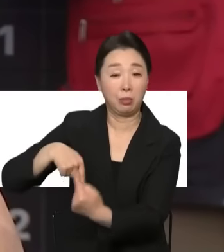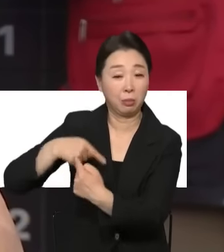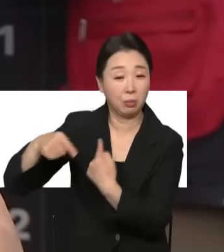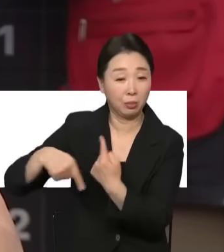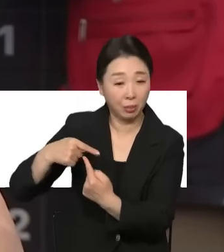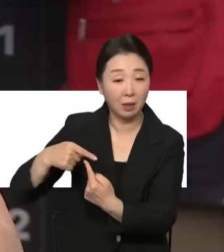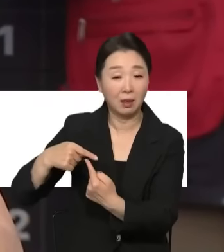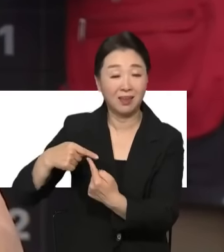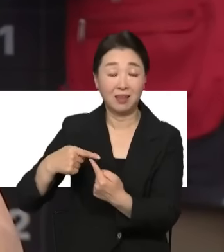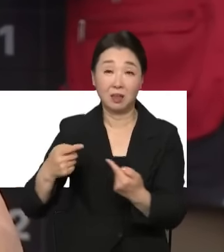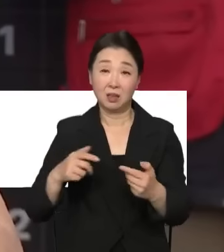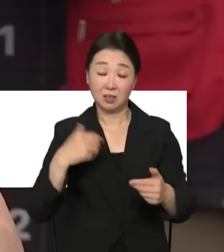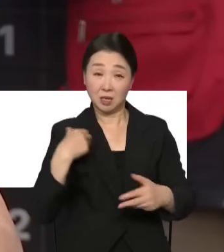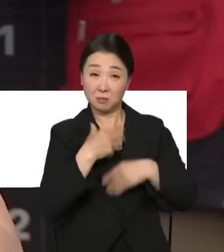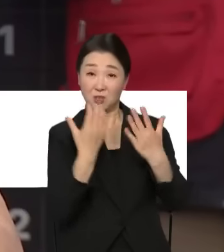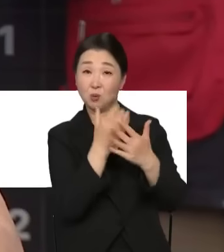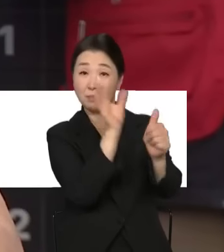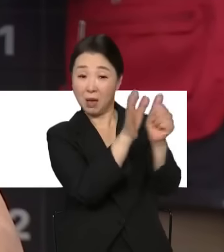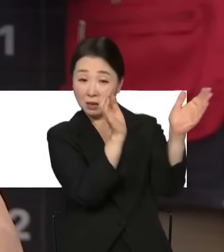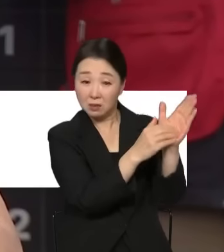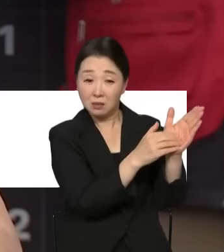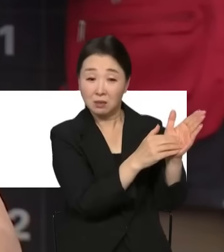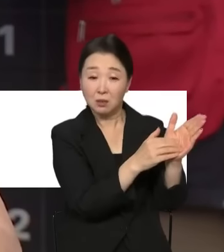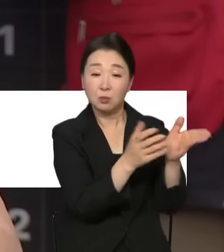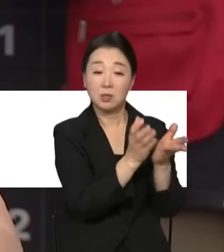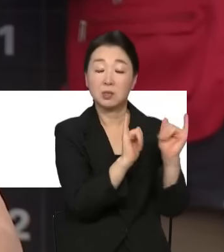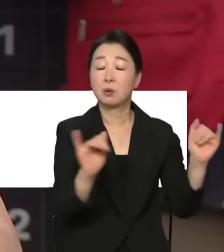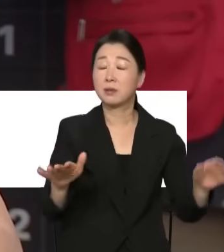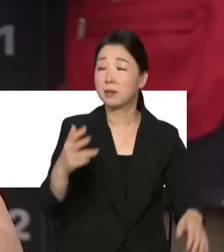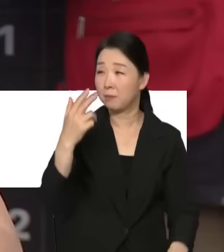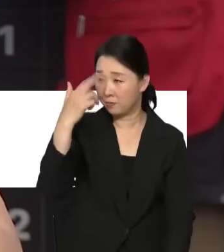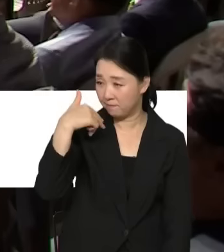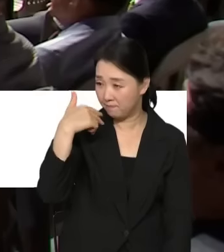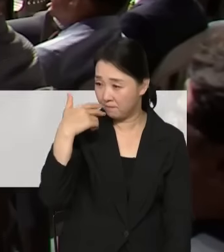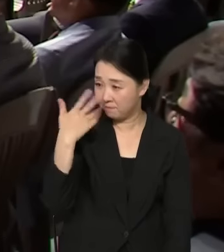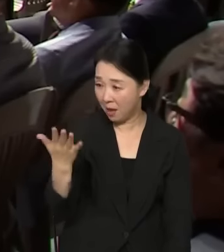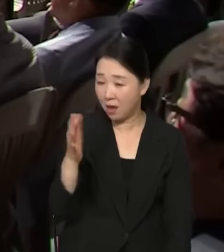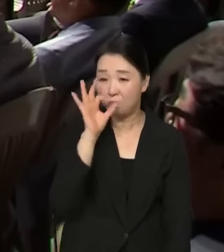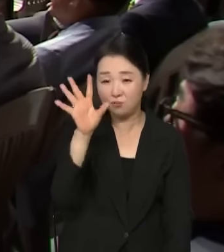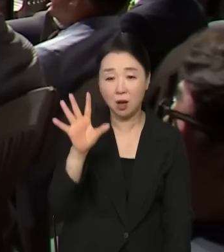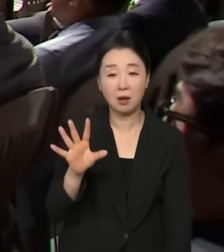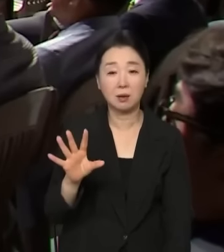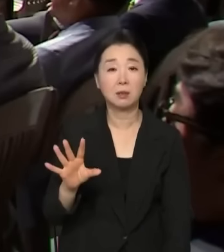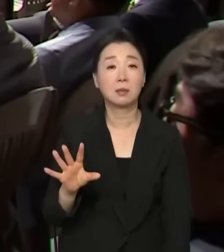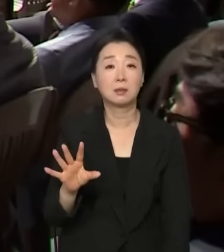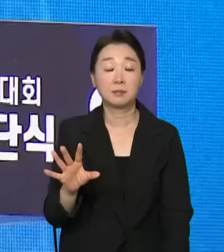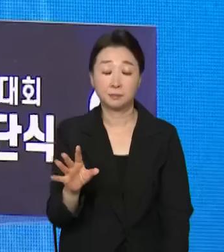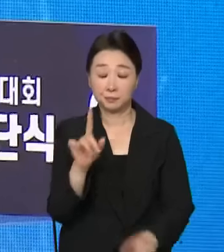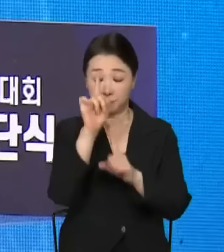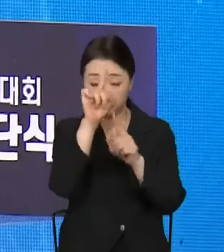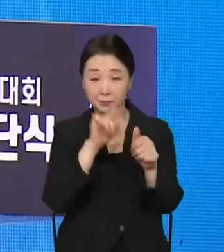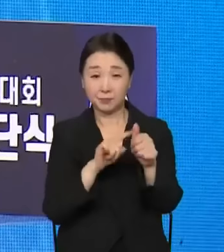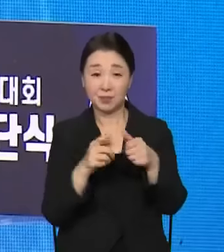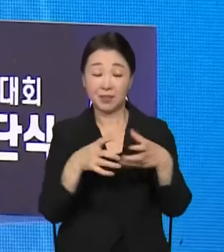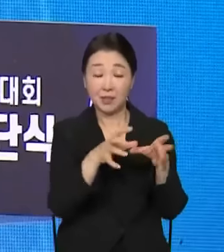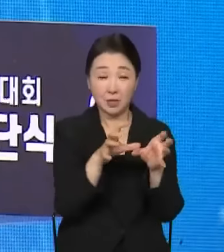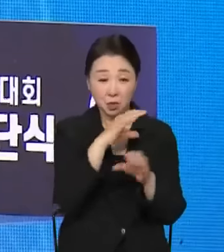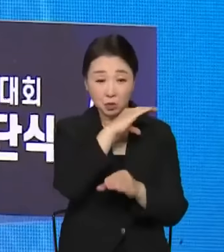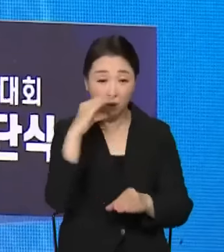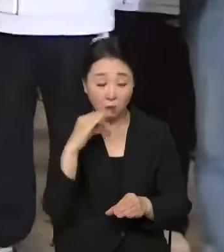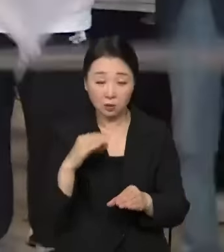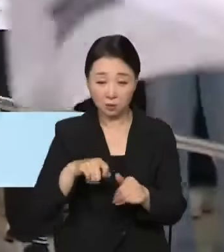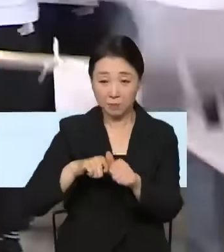직원들에게 떠넘긴 듯한 이런 부분을 저희 직원들은 더 이상 좌시할 수가 없어서 이 회장은 단체 운영 건전성, 징계 및